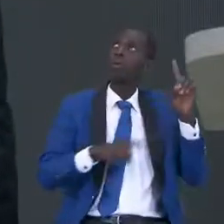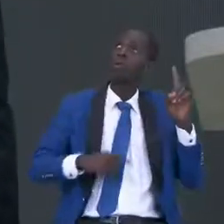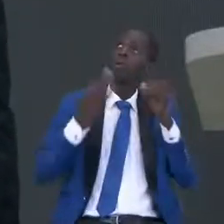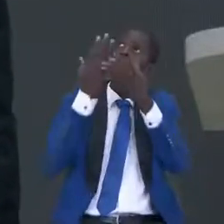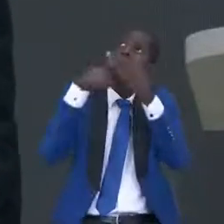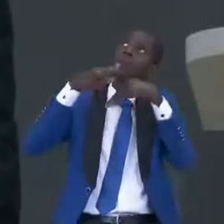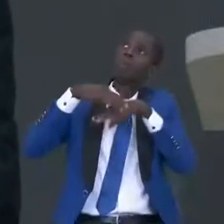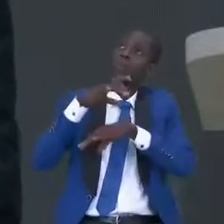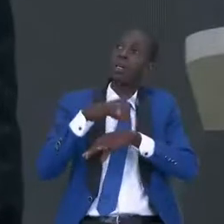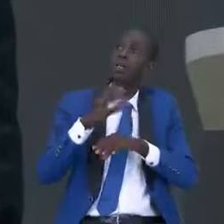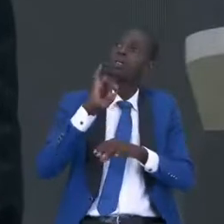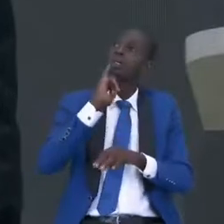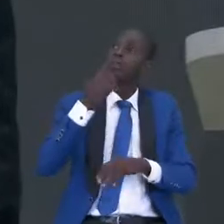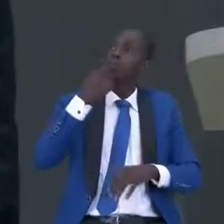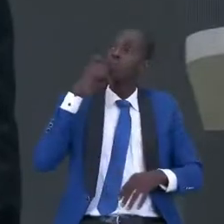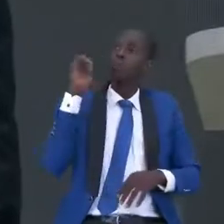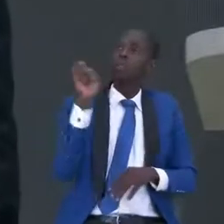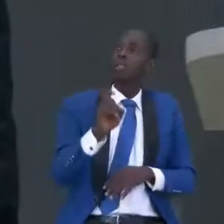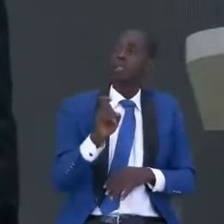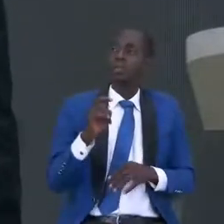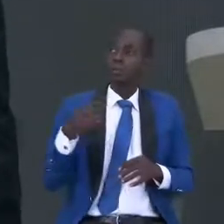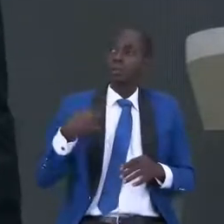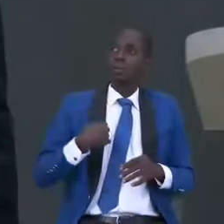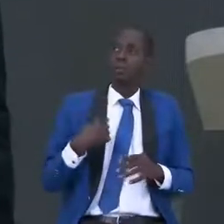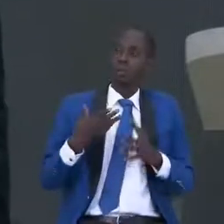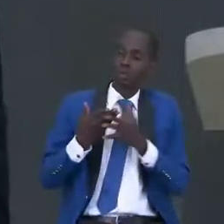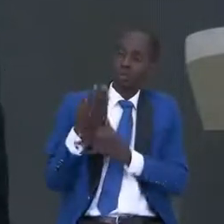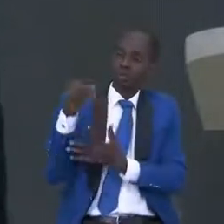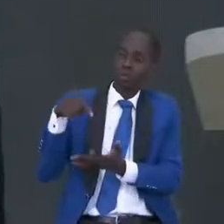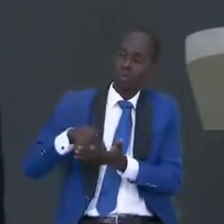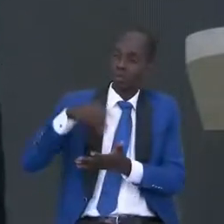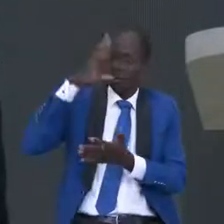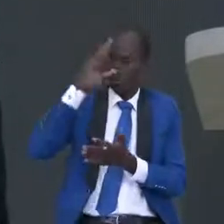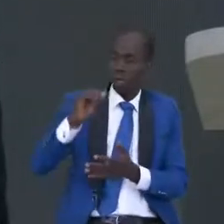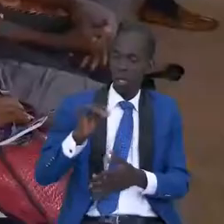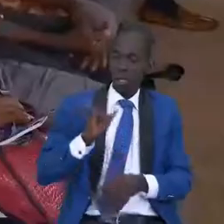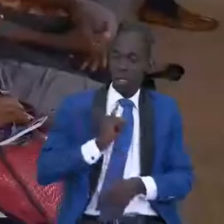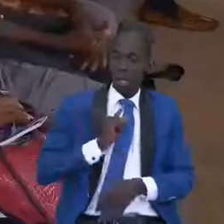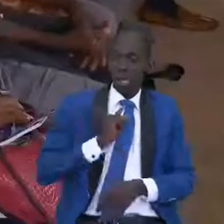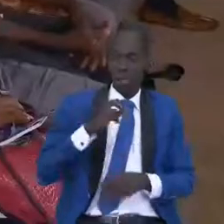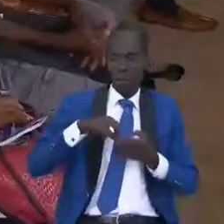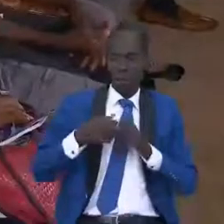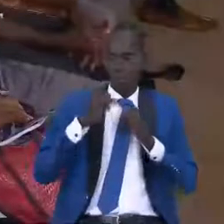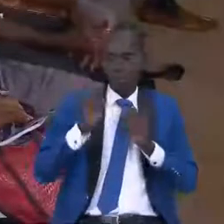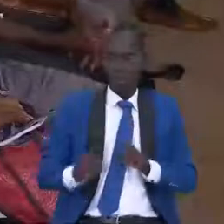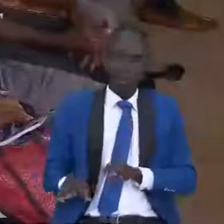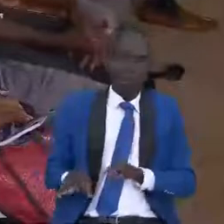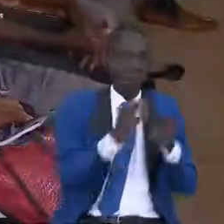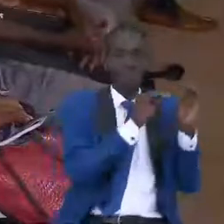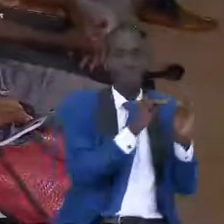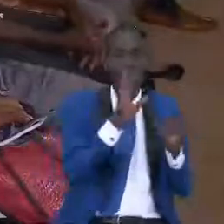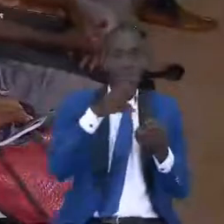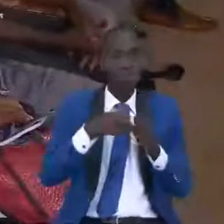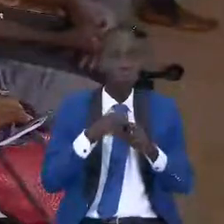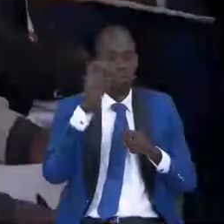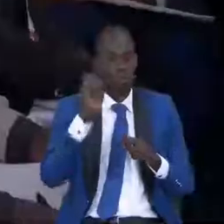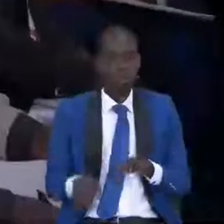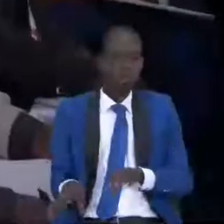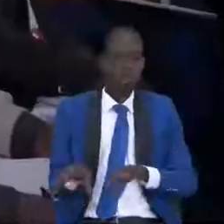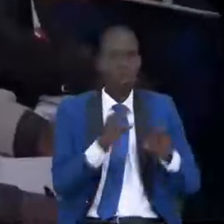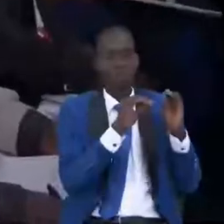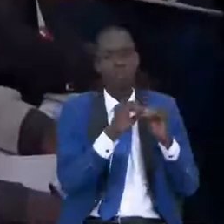terre parle à travers cet homme, à travers cette femme, je dois partir. Cette montagne doit partir.